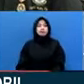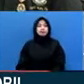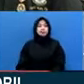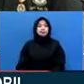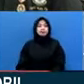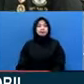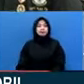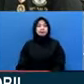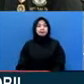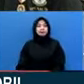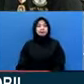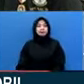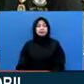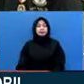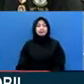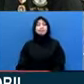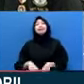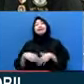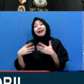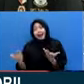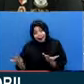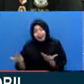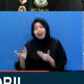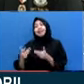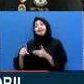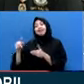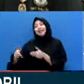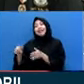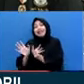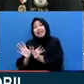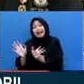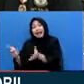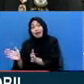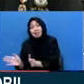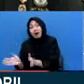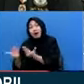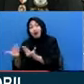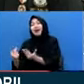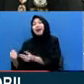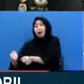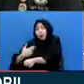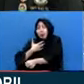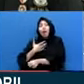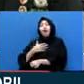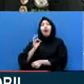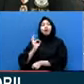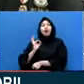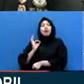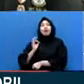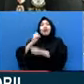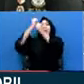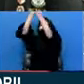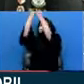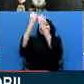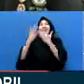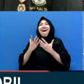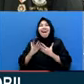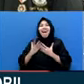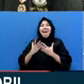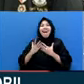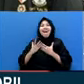e dengan adanya IKN di Kalimantan Timur ini ee otomatis akan menambah berkah buat para pengusaha